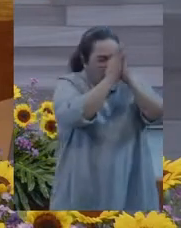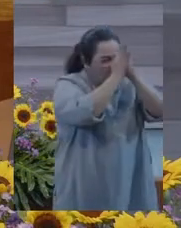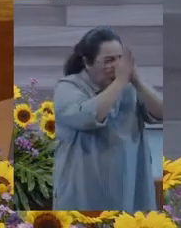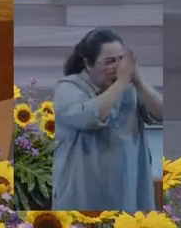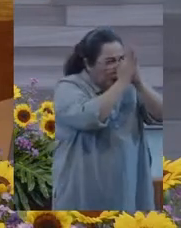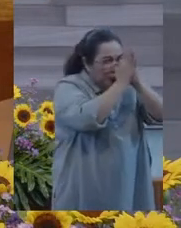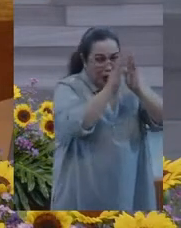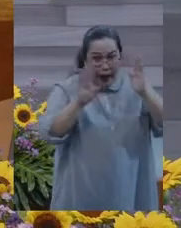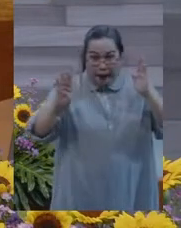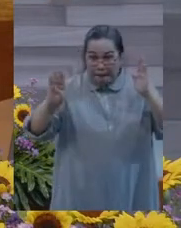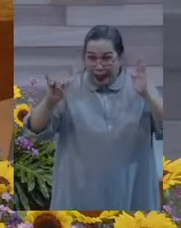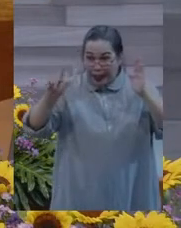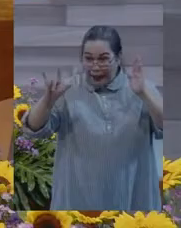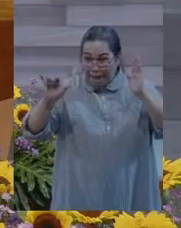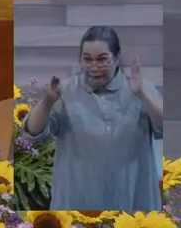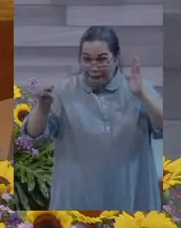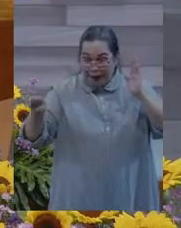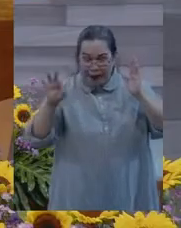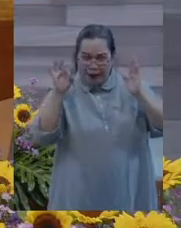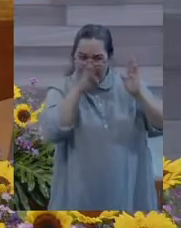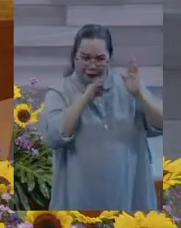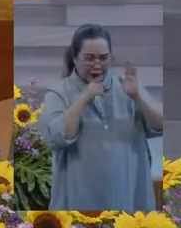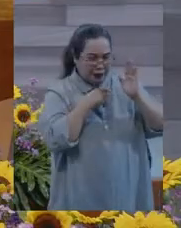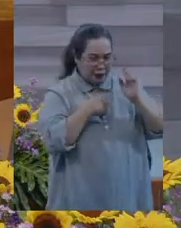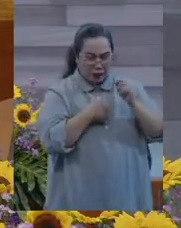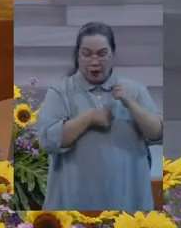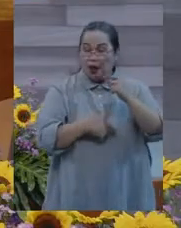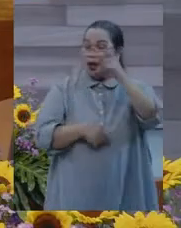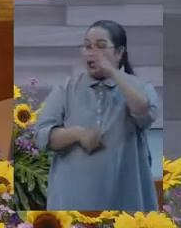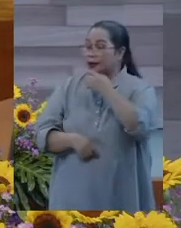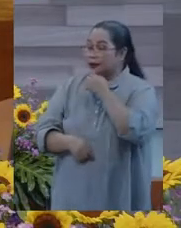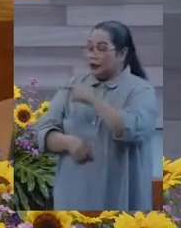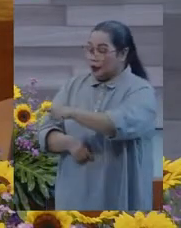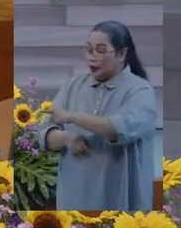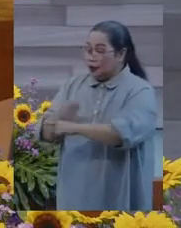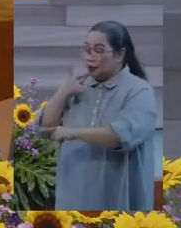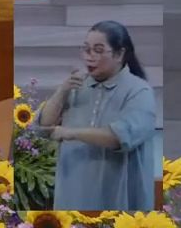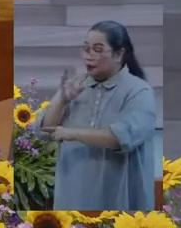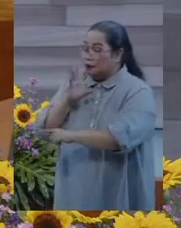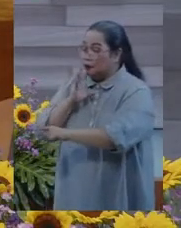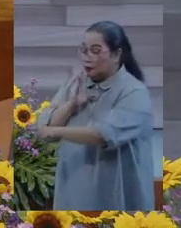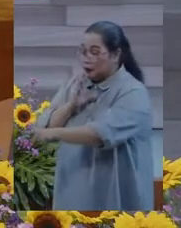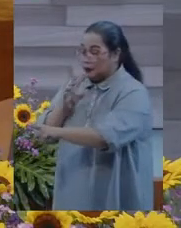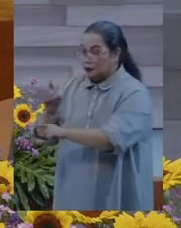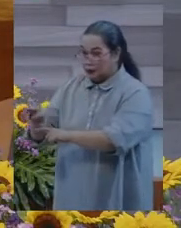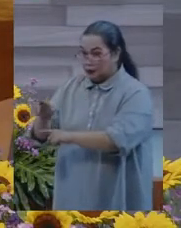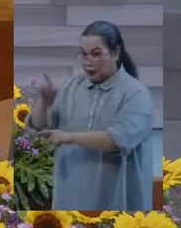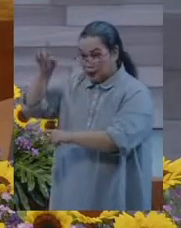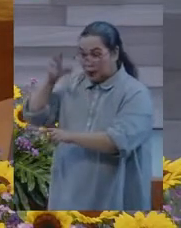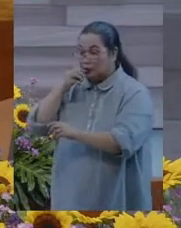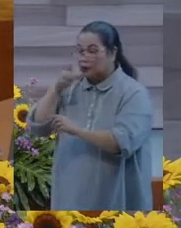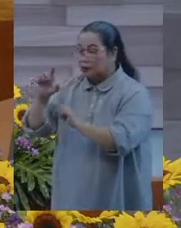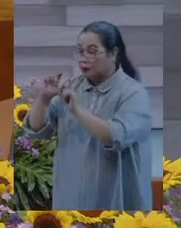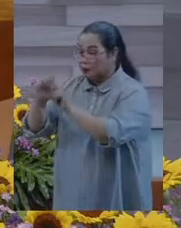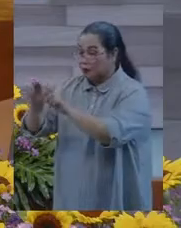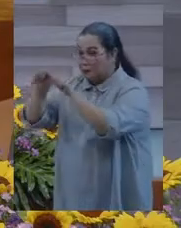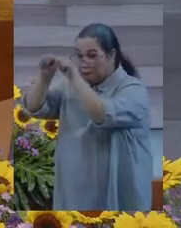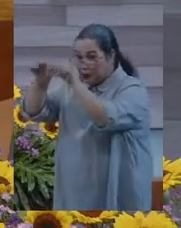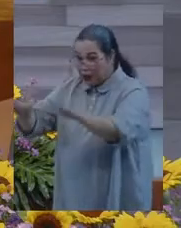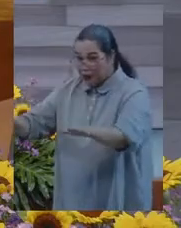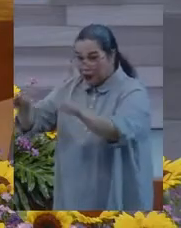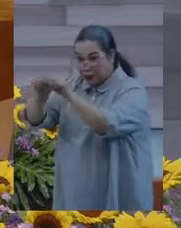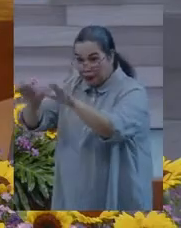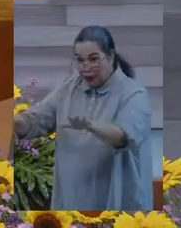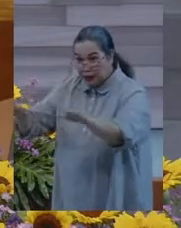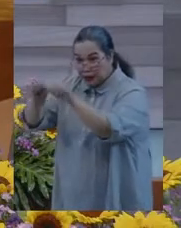Diyos. Sabi ng Panginoon sa kanya, ang pwede mo lamang sabihin ay yung sasabihin ko sa iyo. Ay yung sinabi ng Diyos sa kanya, puro blessing.